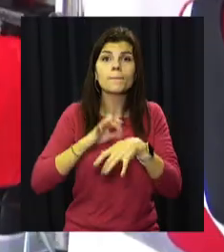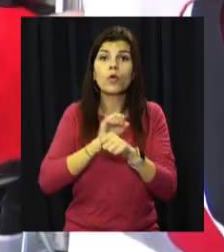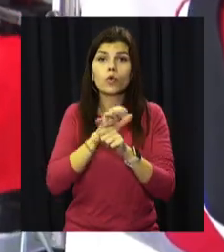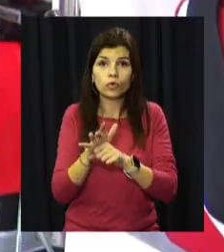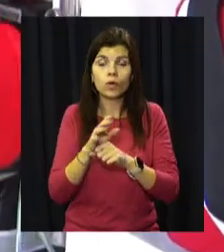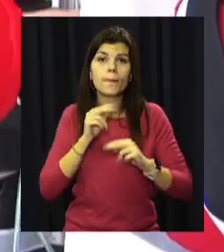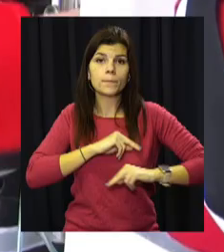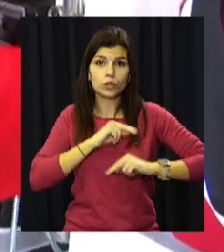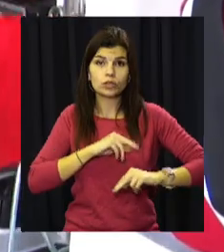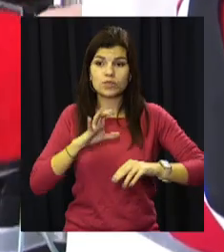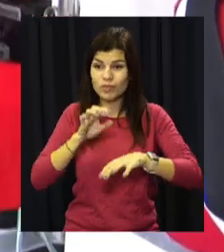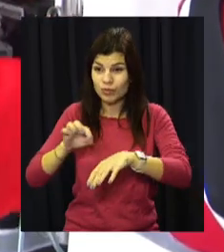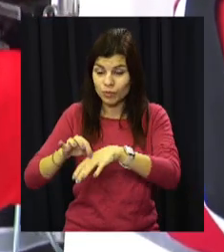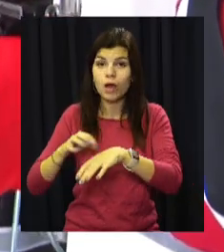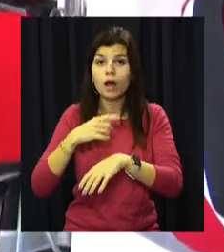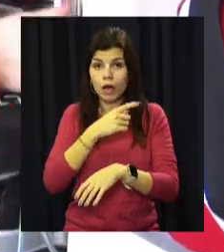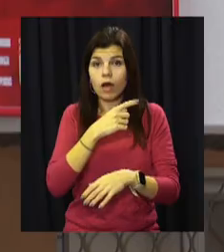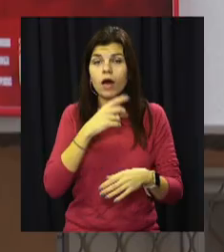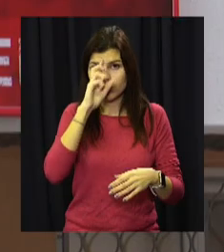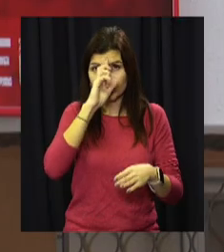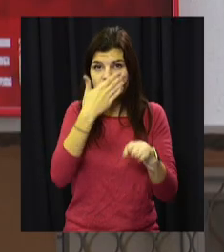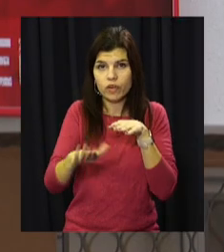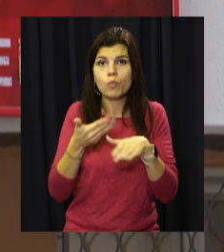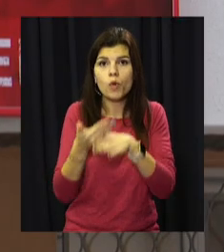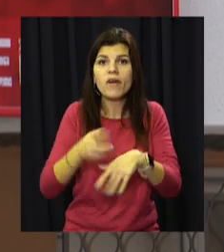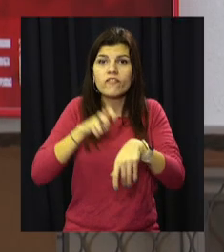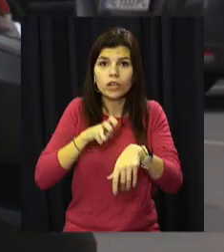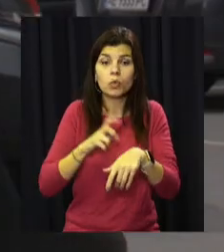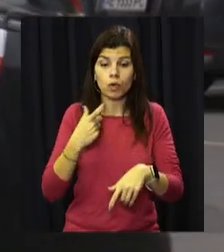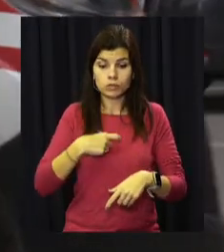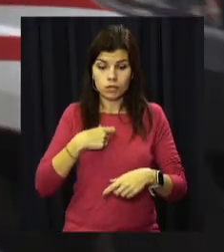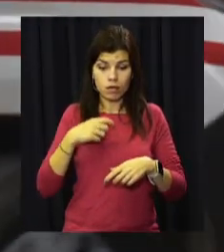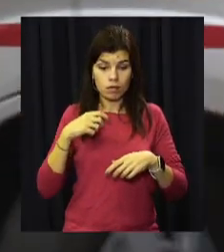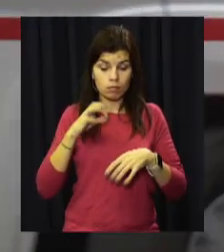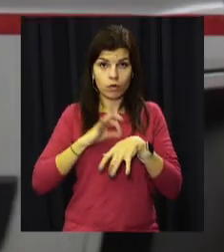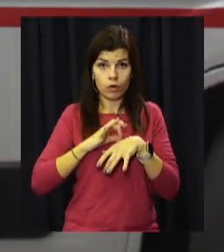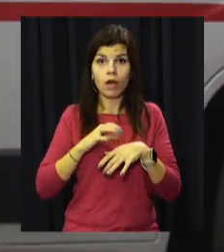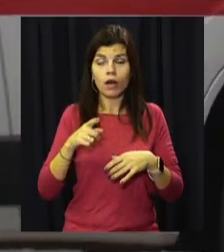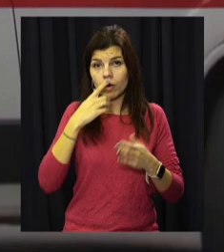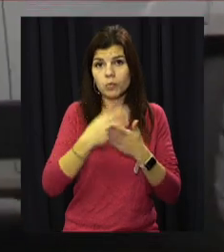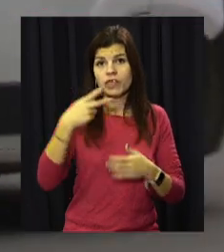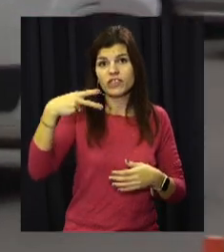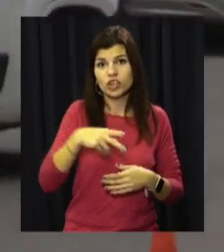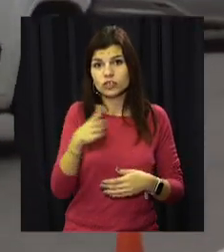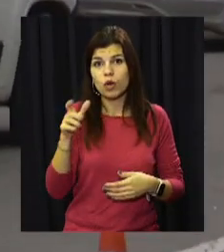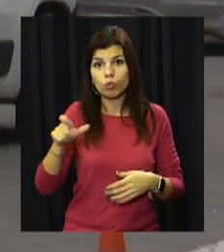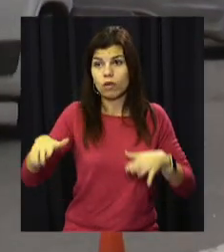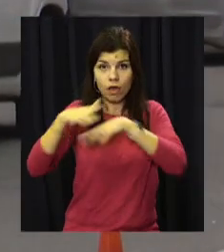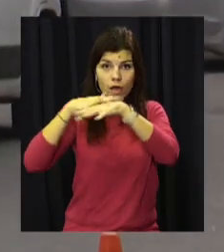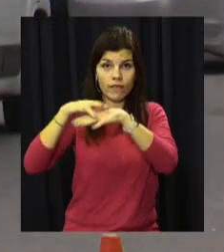ковід, працюючи з недужими, виплачують матеріальну допомогу. Нині її отримали приблизно 2,5 тисячі людей.